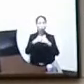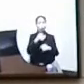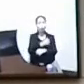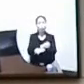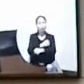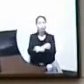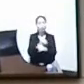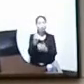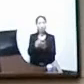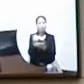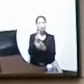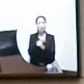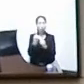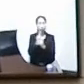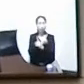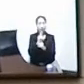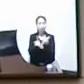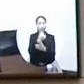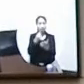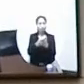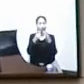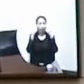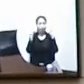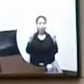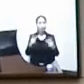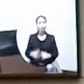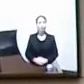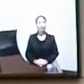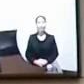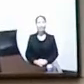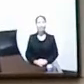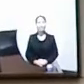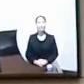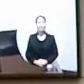일부 개정조례안은 가결되었음을 선포합니다.